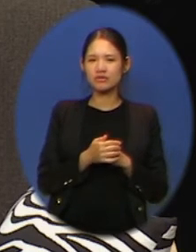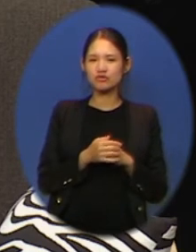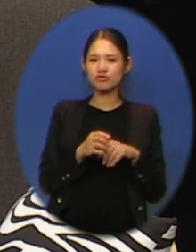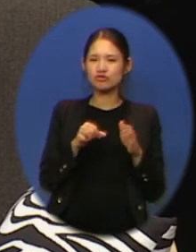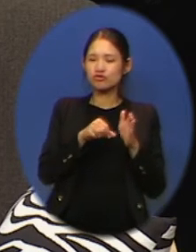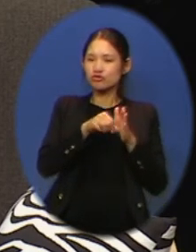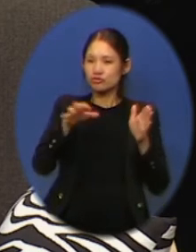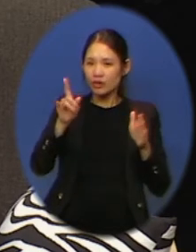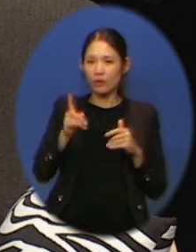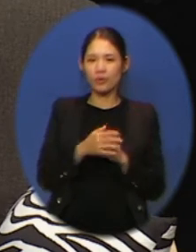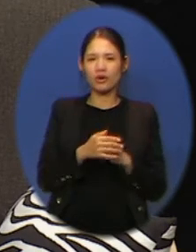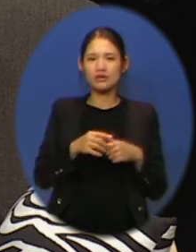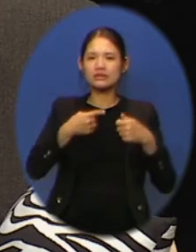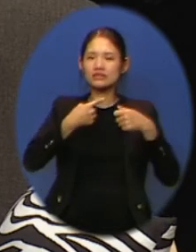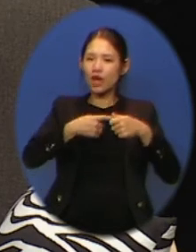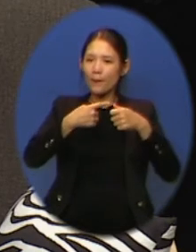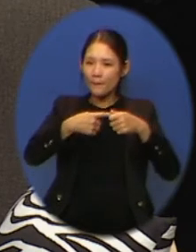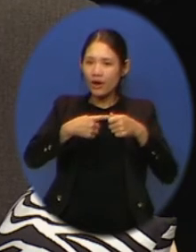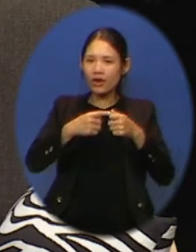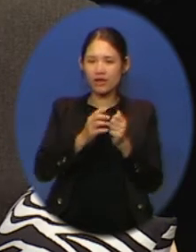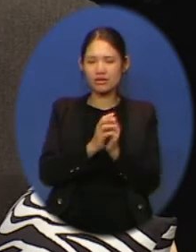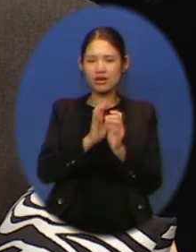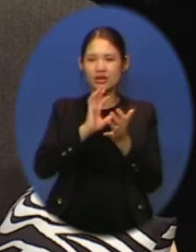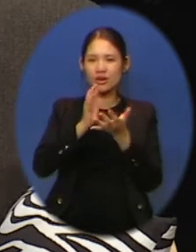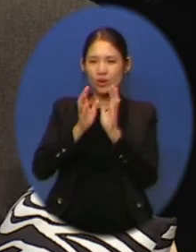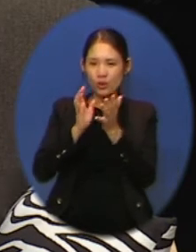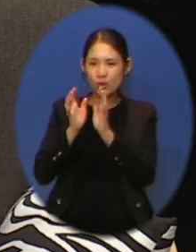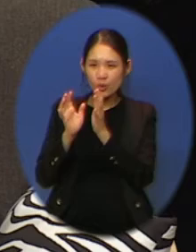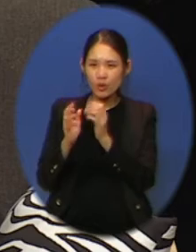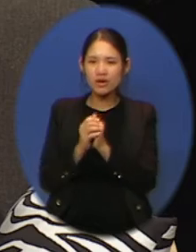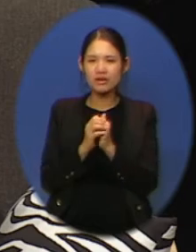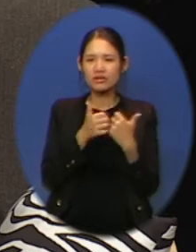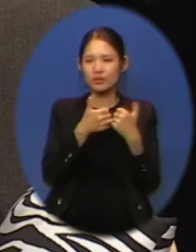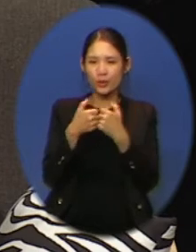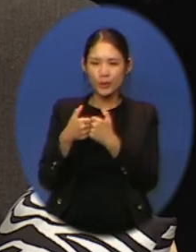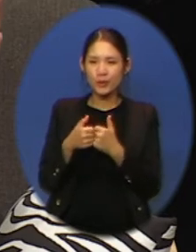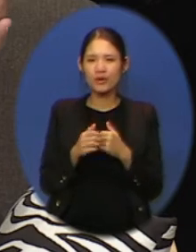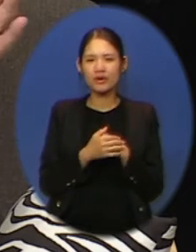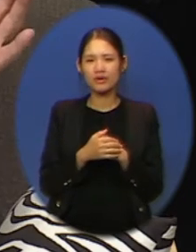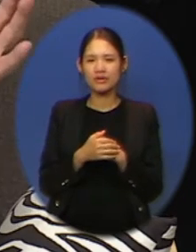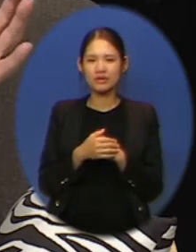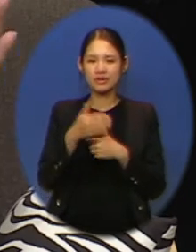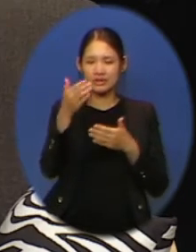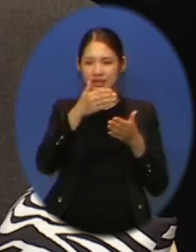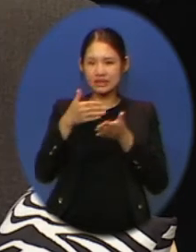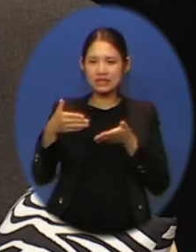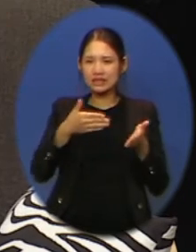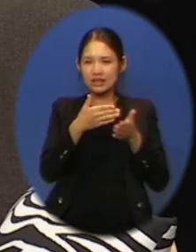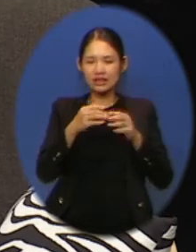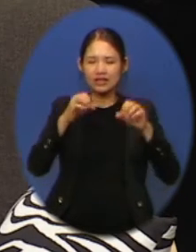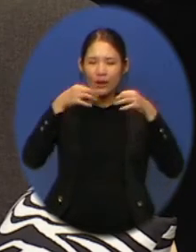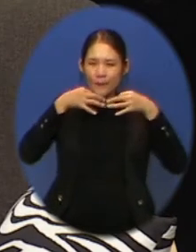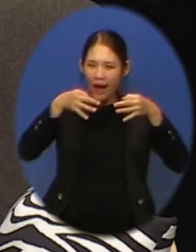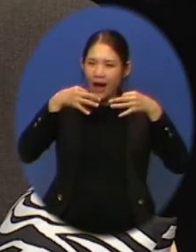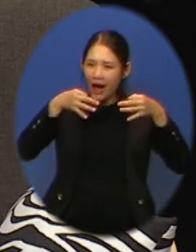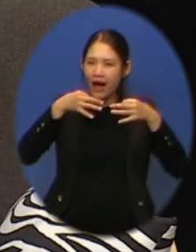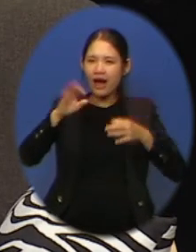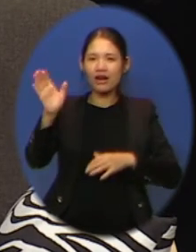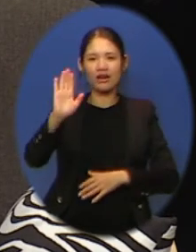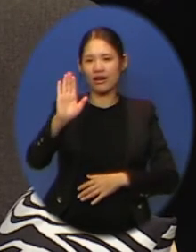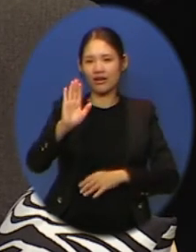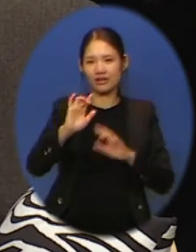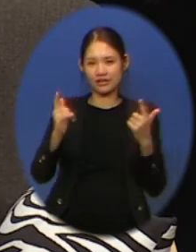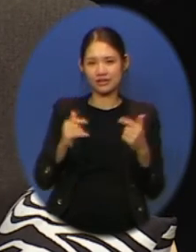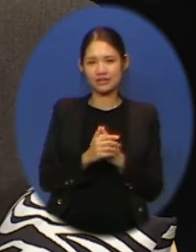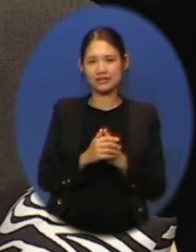번 그 디베이시 여기같이 뭐 길에다가 그냥 이게 아니라 네. TV